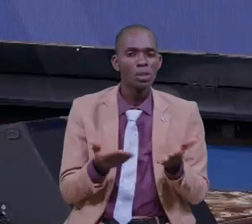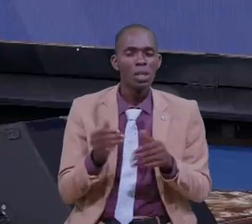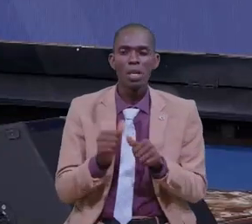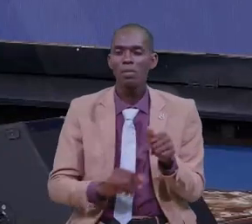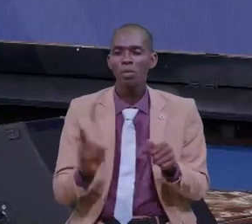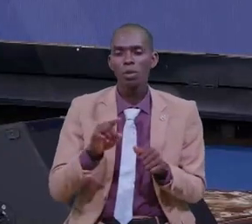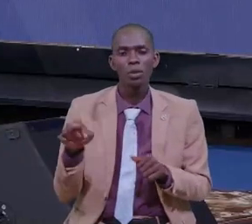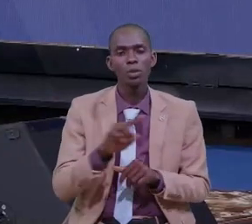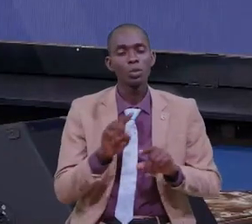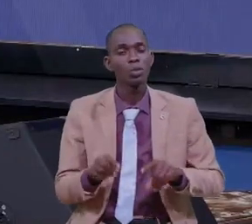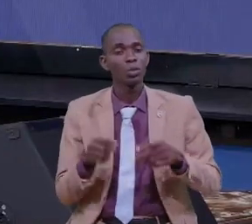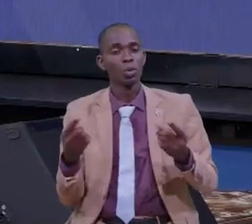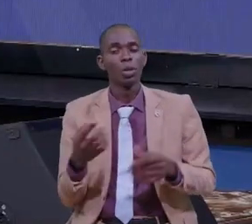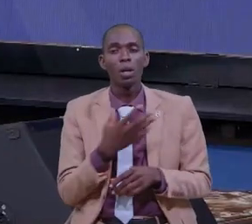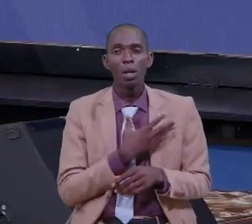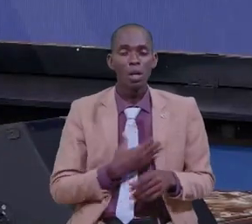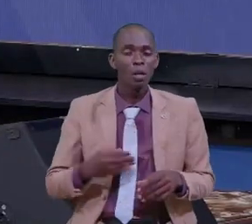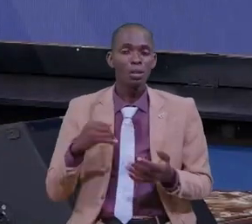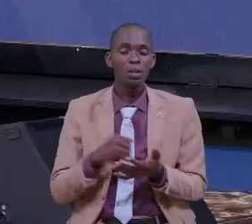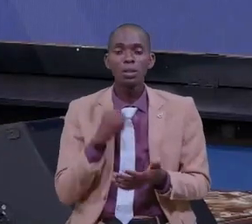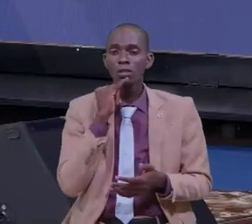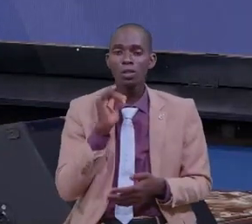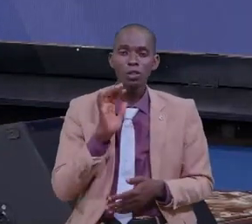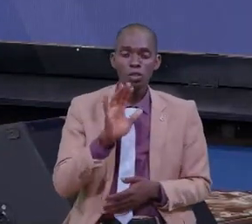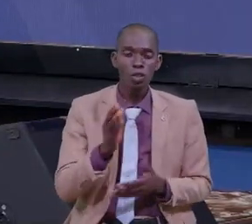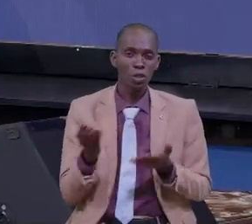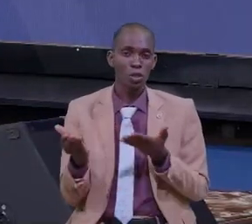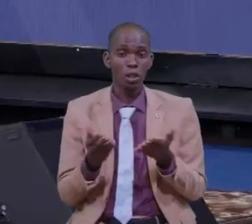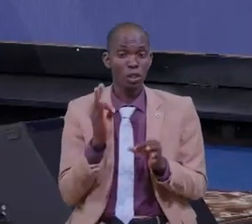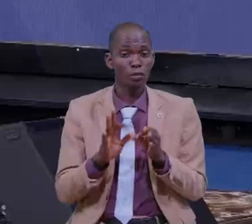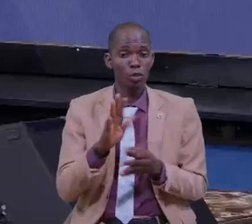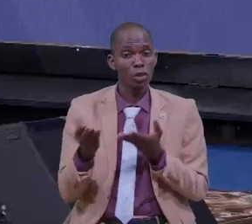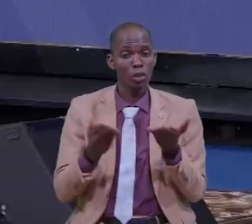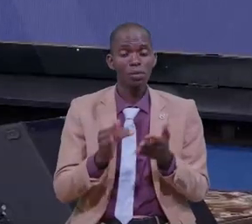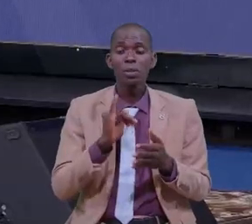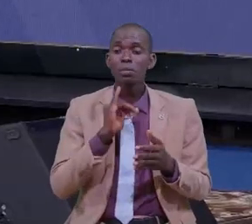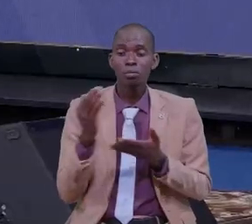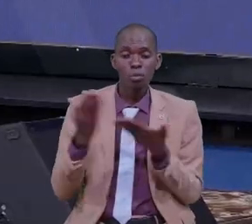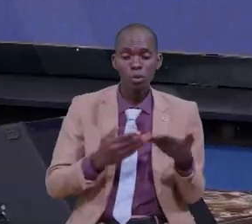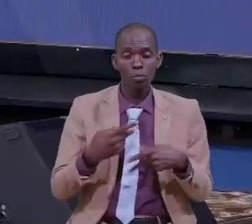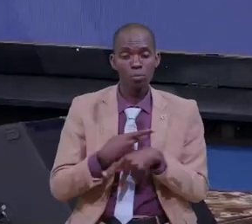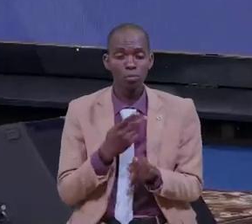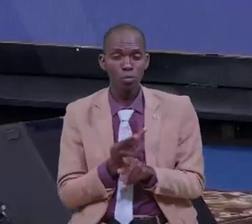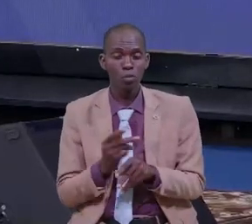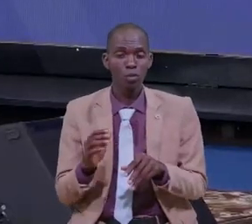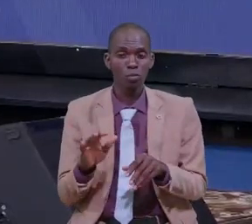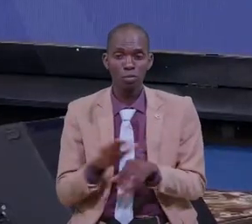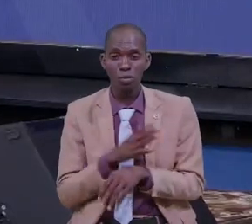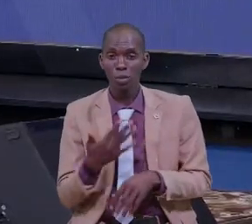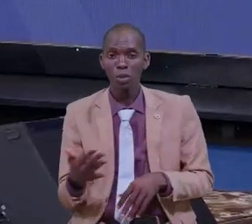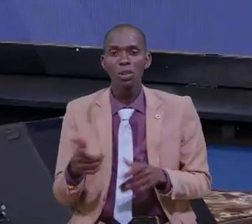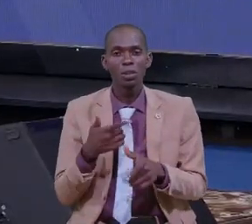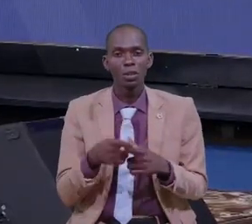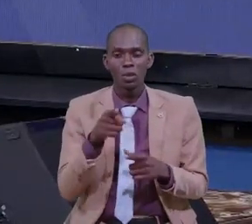tu serviras là où tu es. Et comme ton service est productif, alors toi aussi,